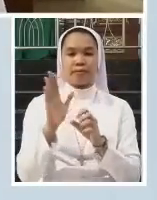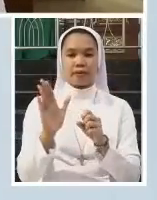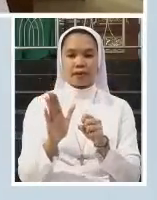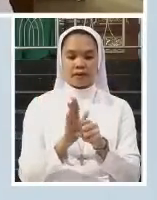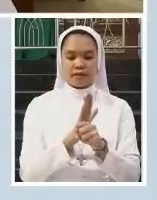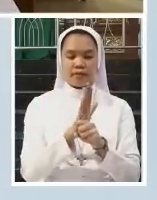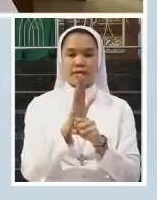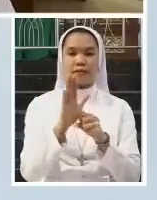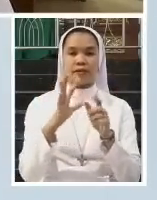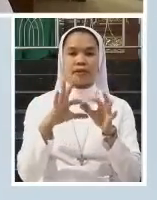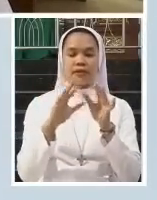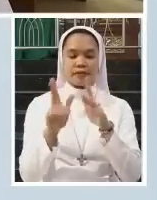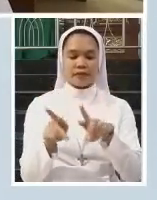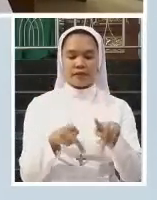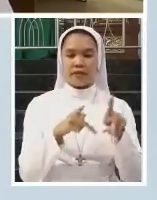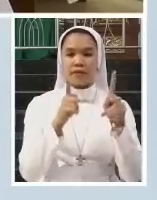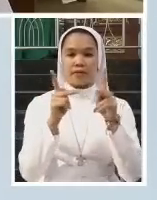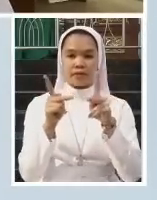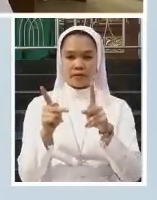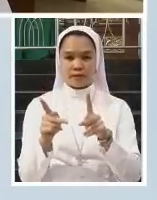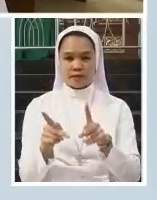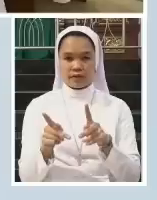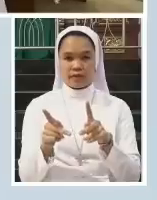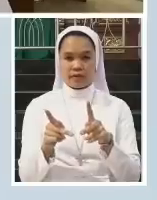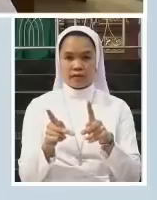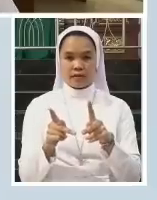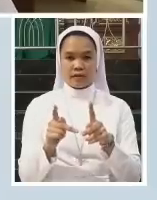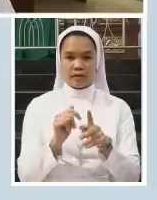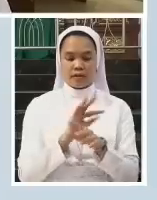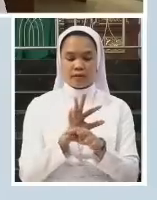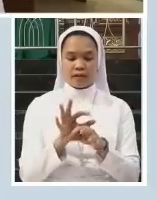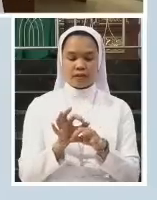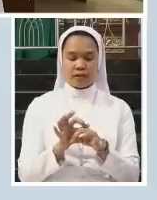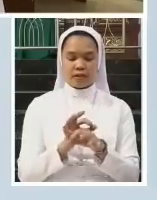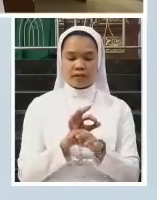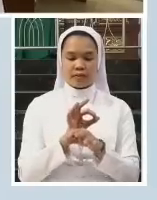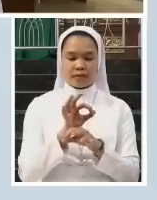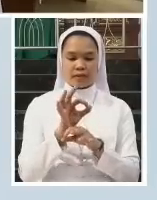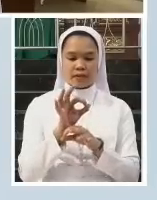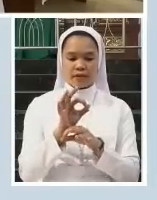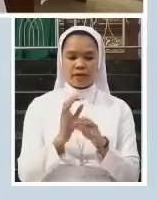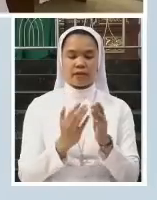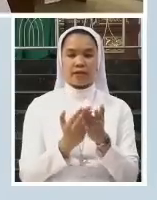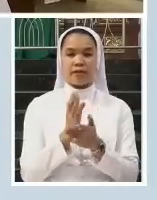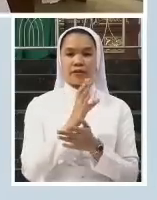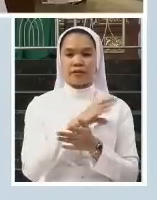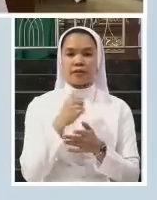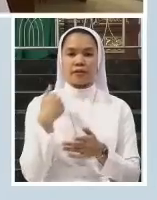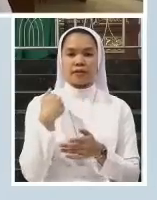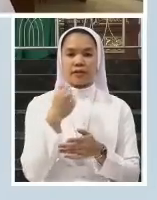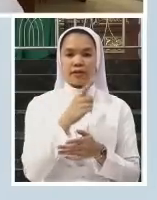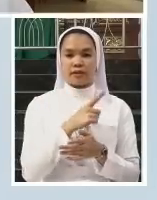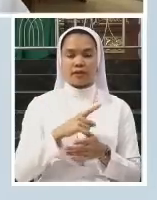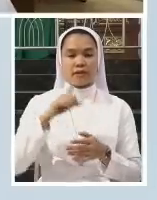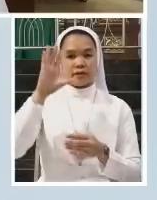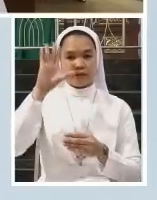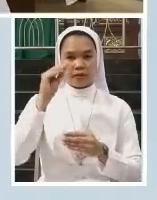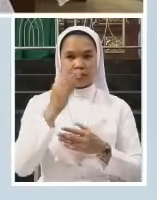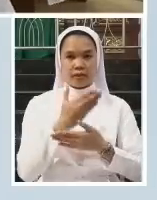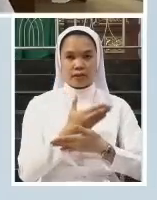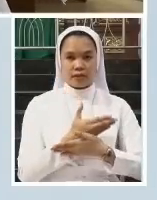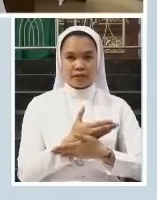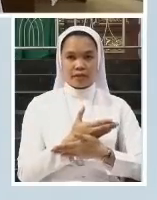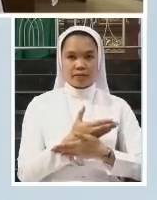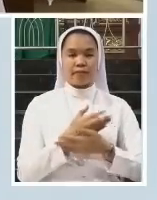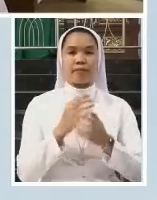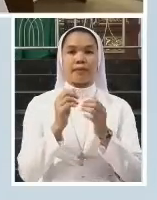panawakang kapangyarihan ning semong banal na Espiritu, uri kay Kristo na semong aki,